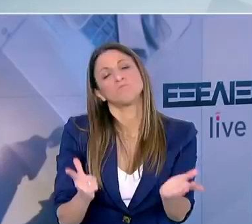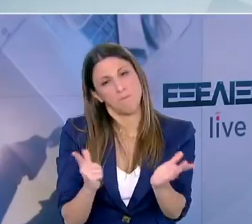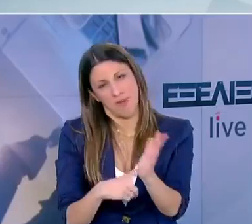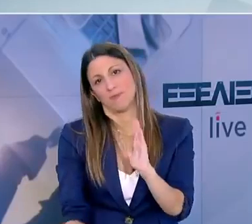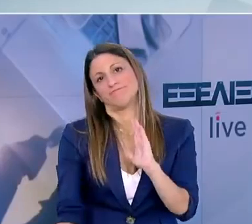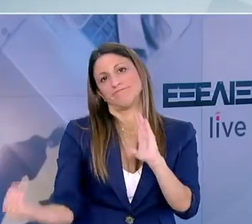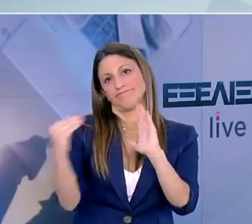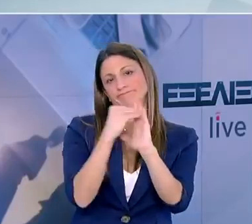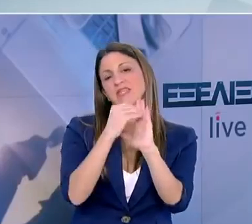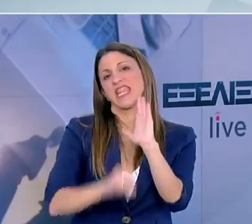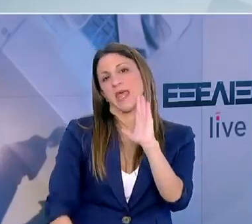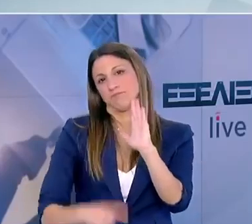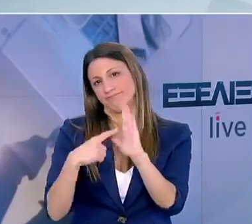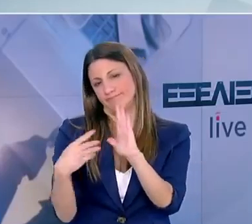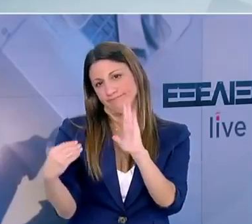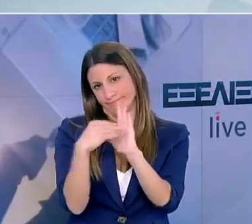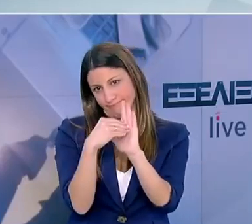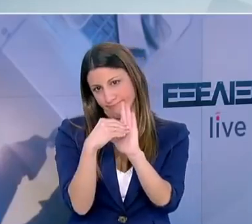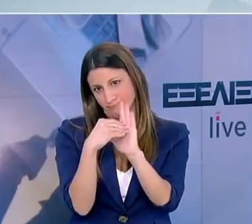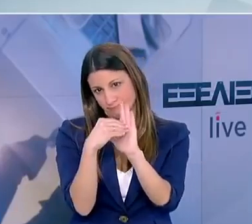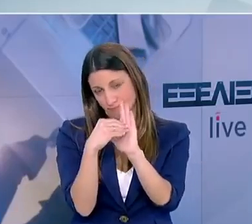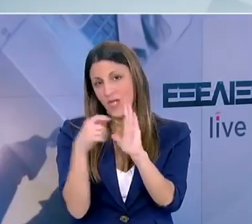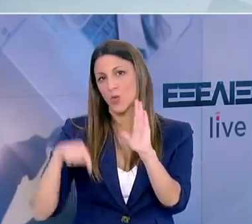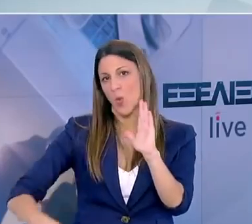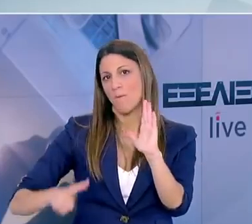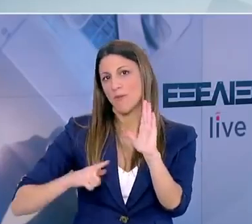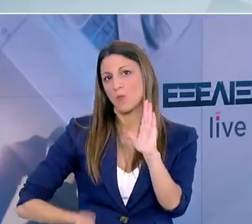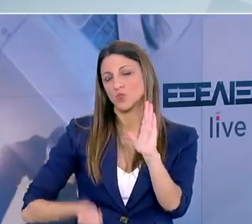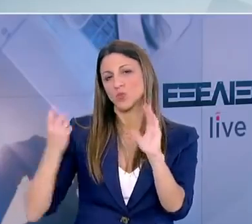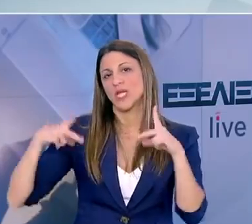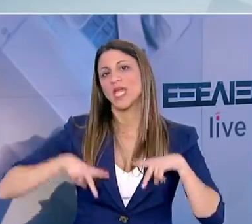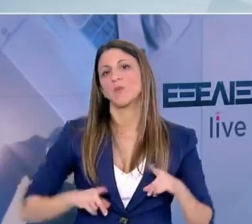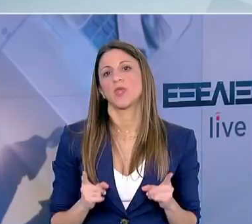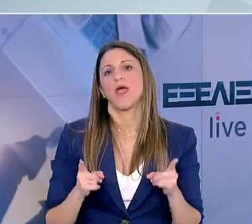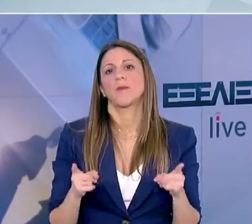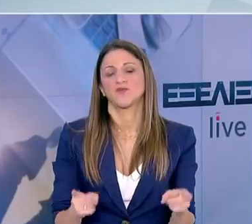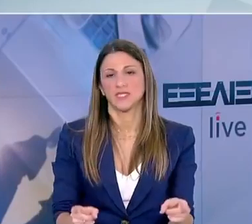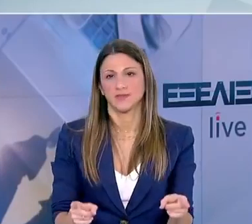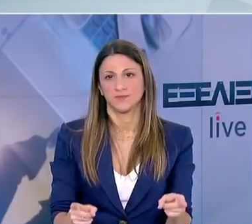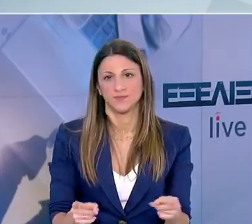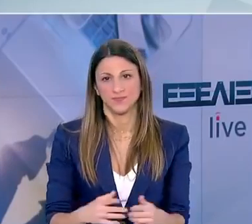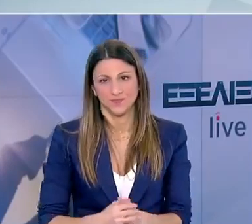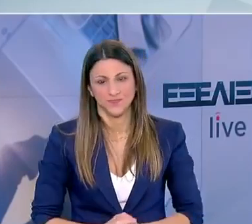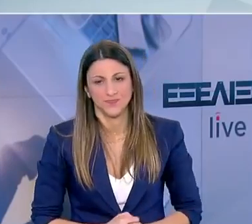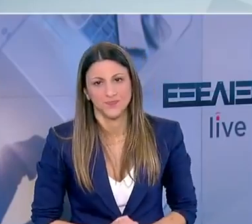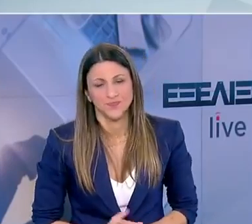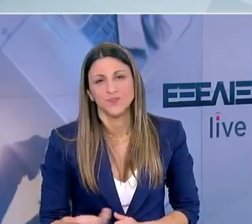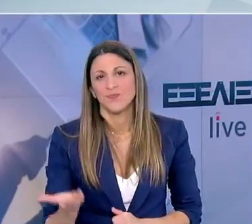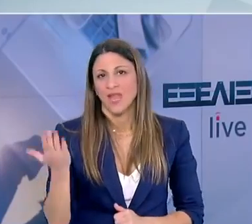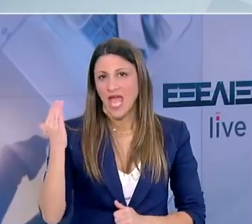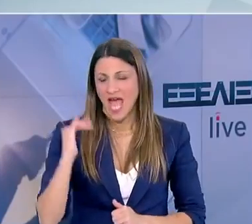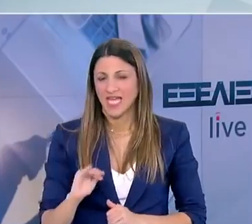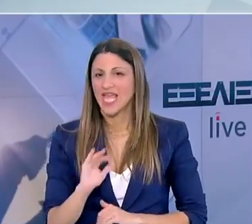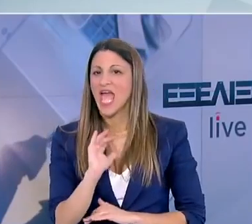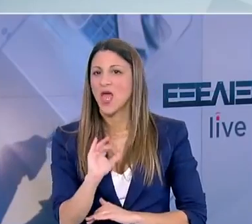στις ομάδες αυξημένου κινδύνου και αναμένουμε τη σχετική υπουργική απόφαση. κυρία Κουρλιμπίνη από την εφημερίδα